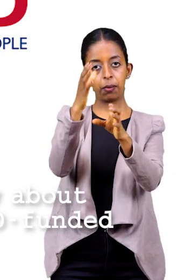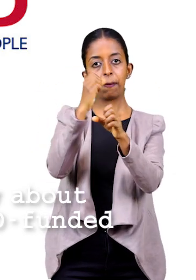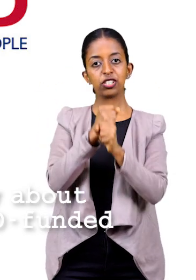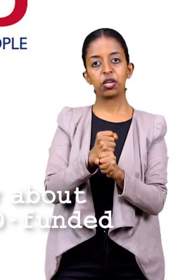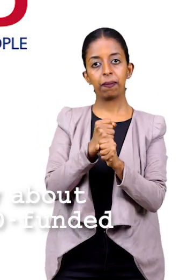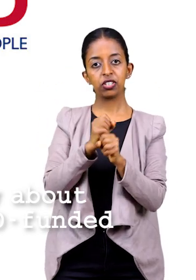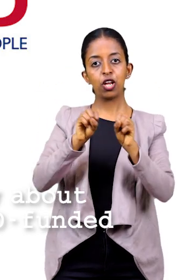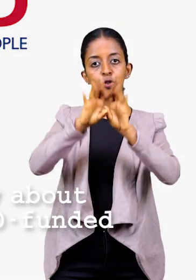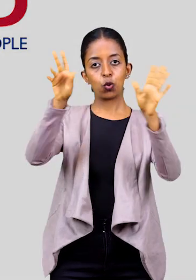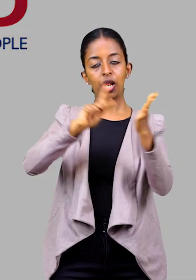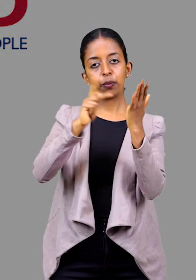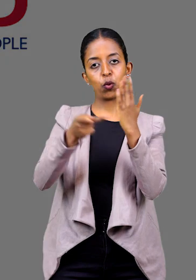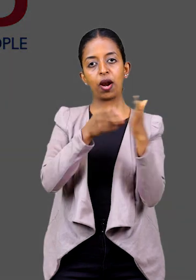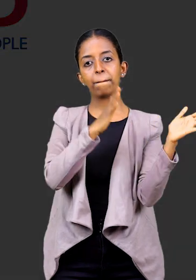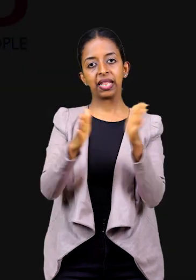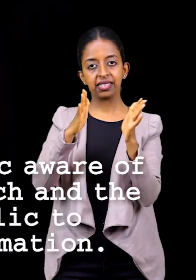Spotlightii qophaa'edha.